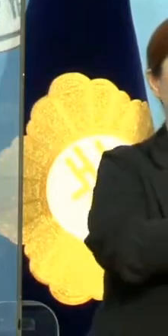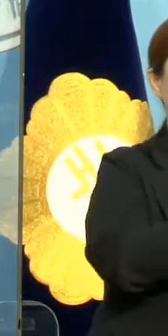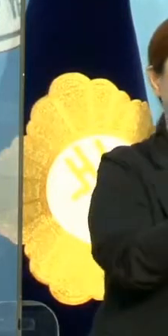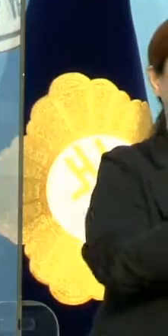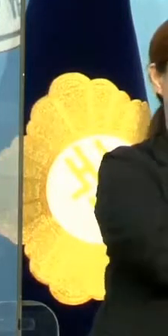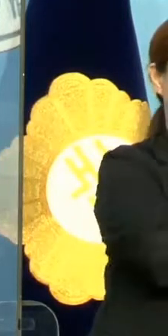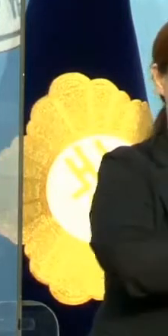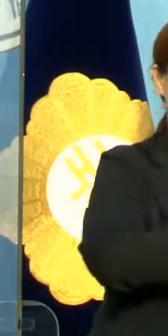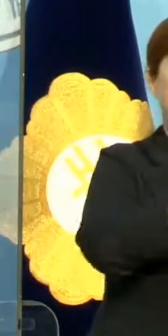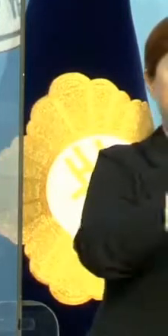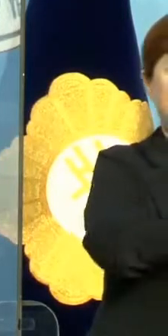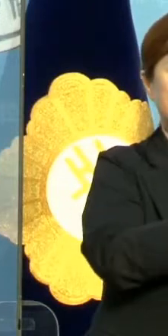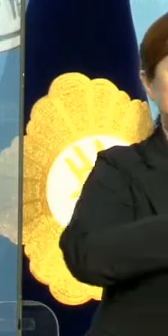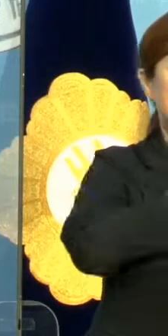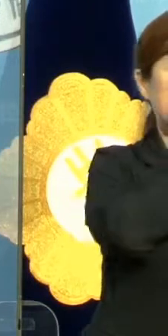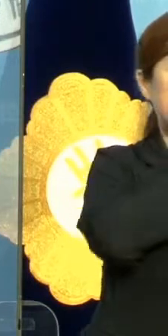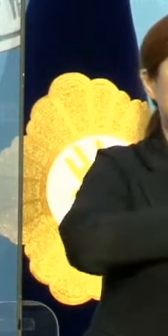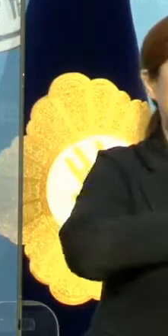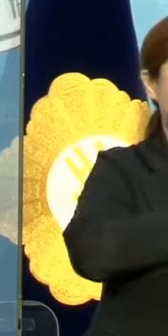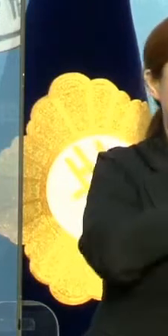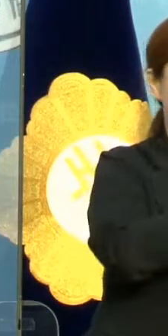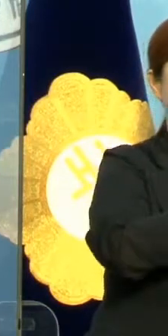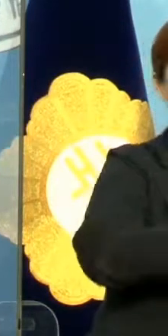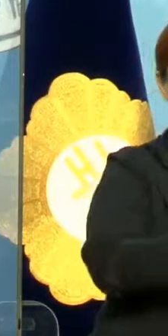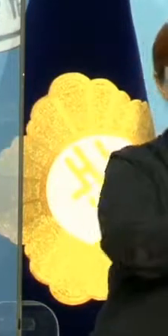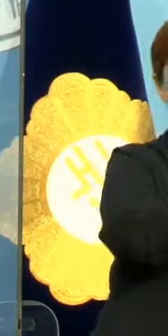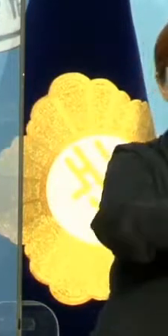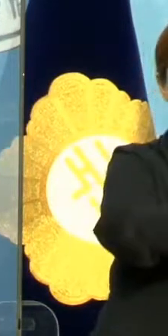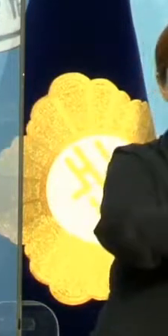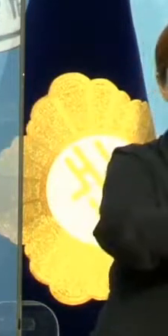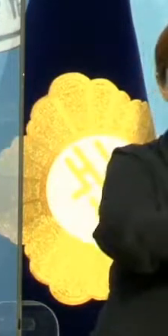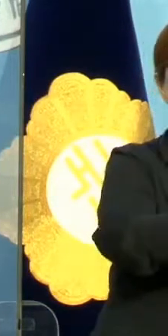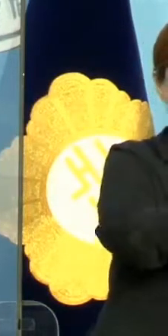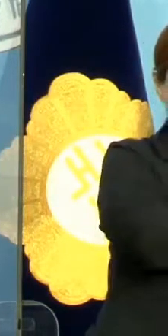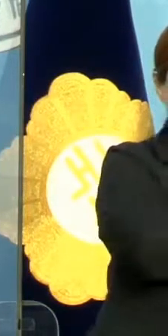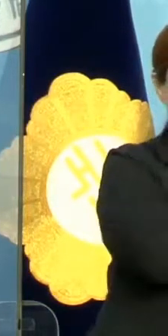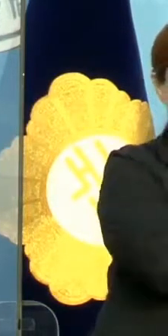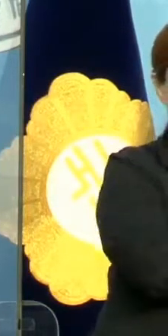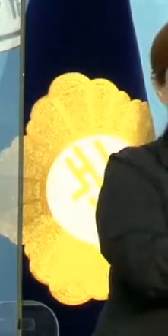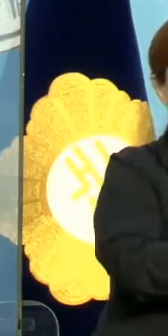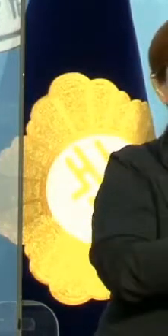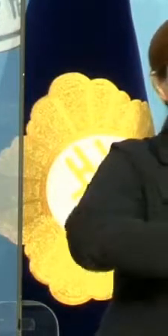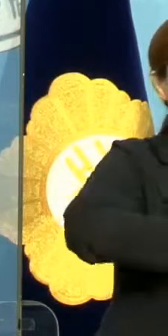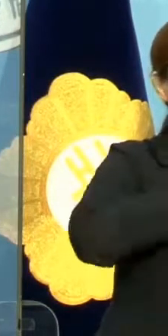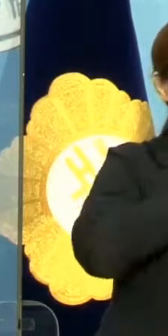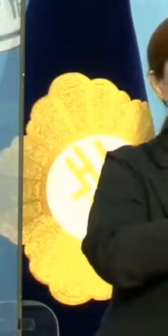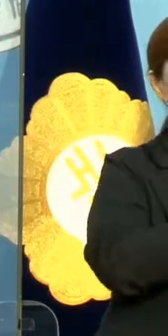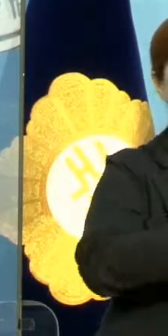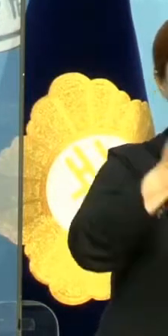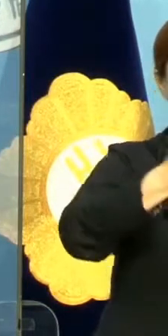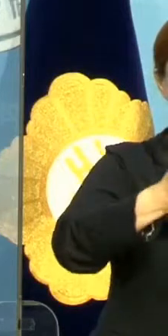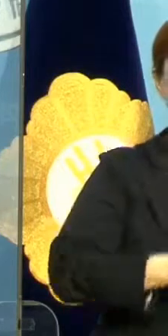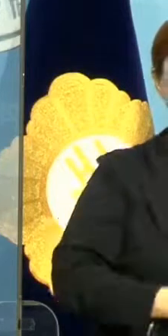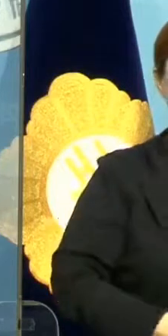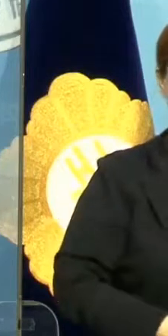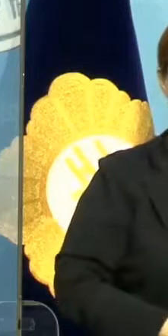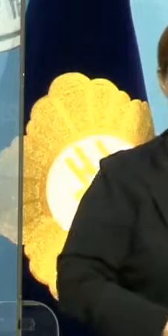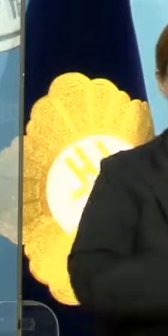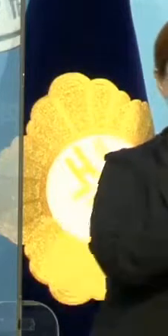모든 의혹과 고발 사건에 대해서도 숨김없이 진실을 밝혀 주십시오